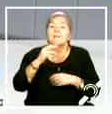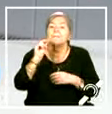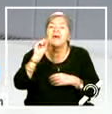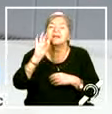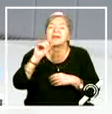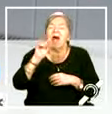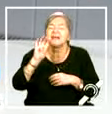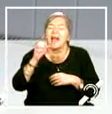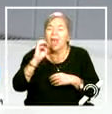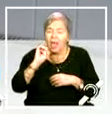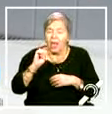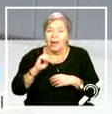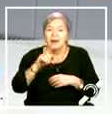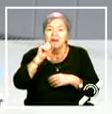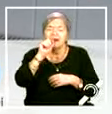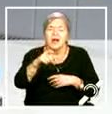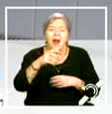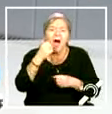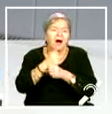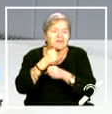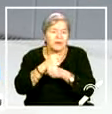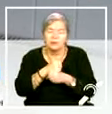Petrache, și ăsta mi-a făcut